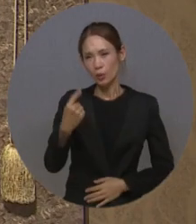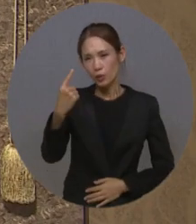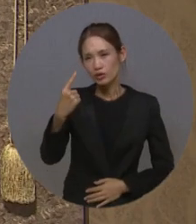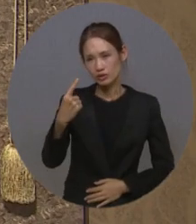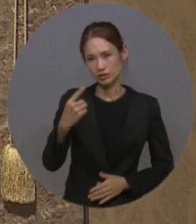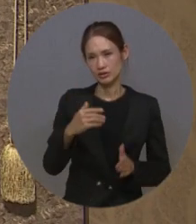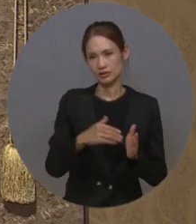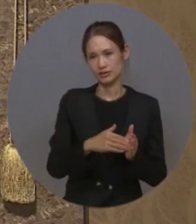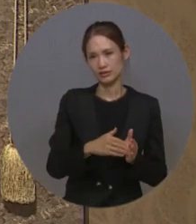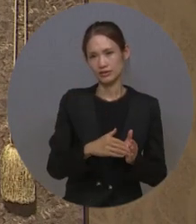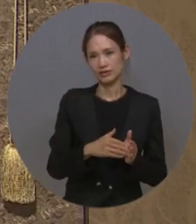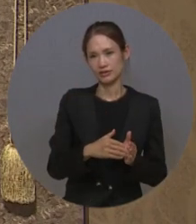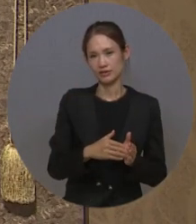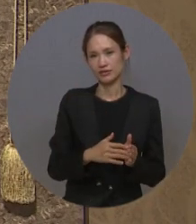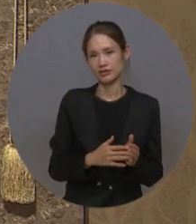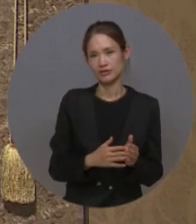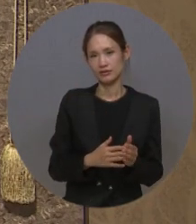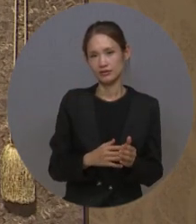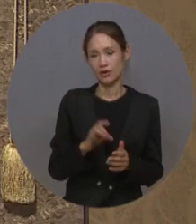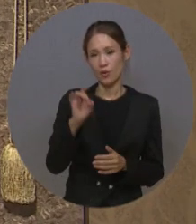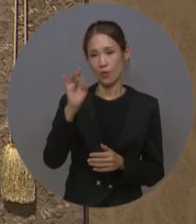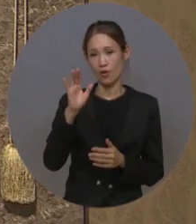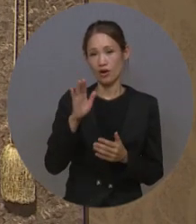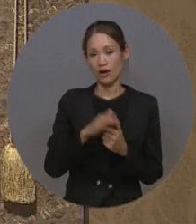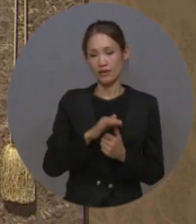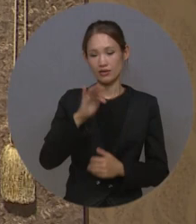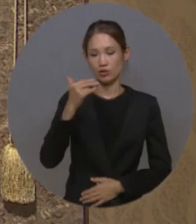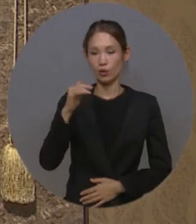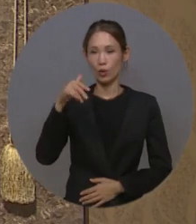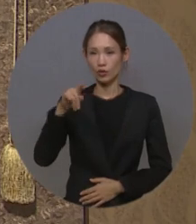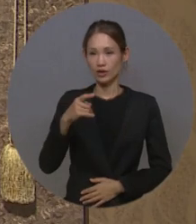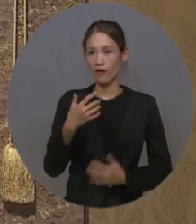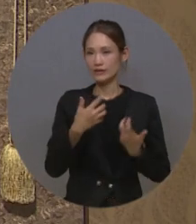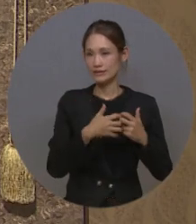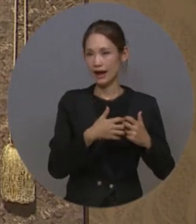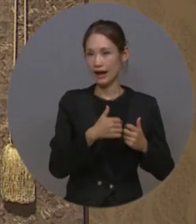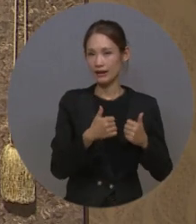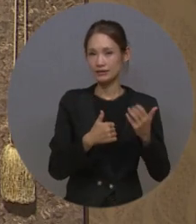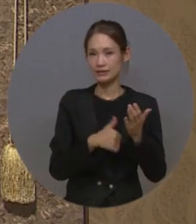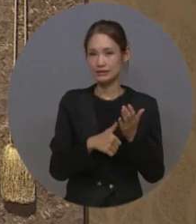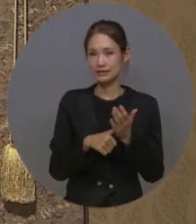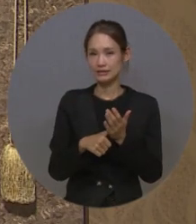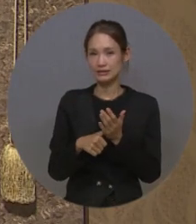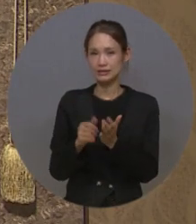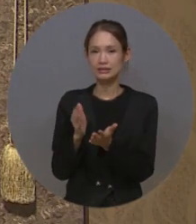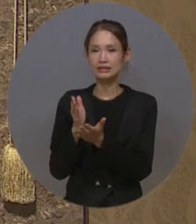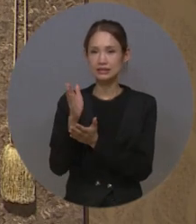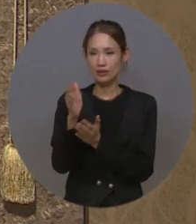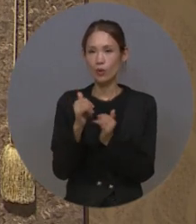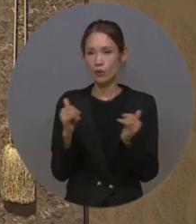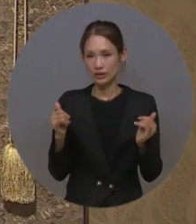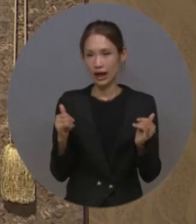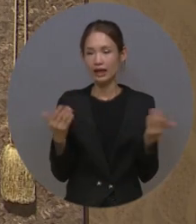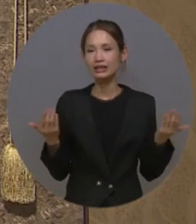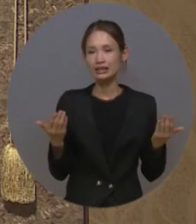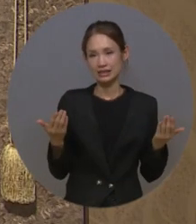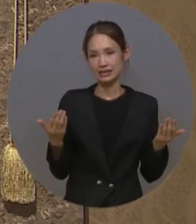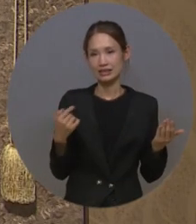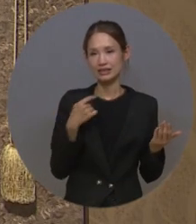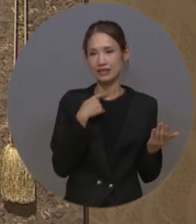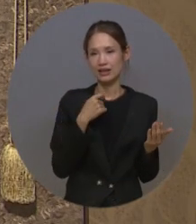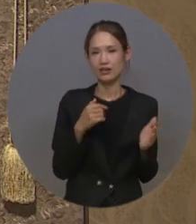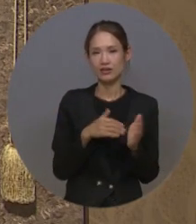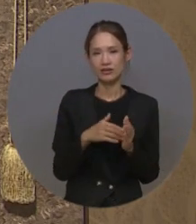그걸 저는 원래 이제 교정 장치를 만드는 치과 전문 기공사로 이제 일을 하고 있었었는데 네. 예.